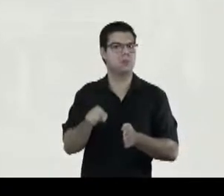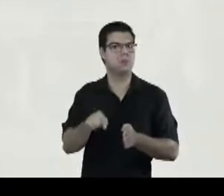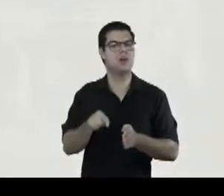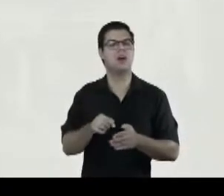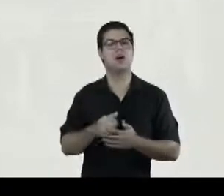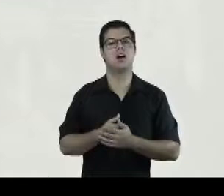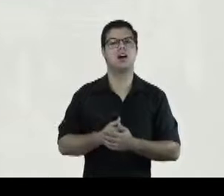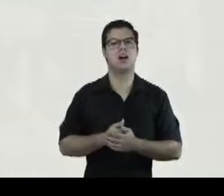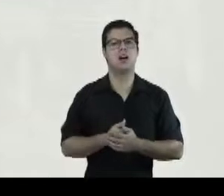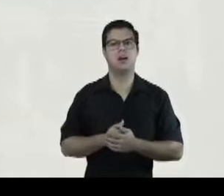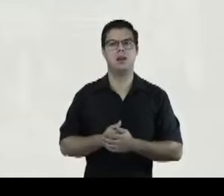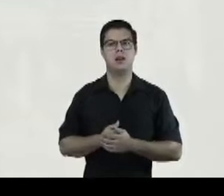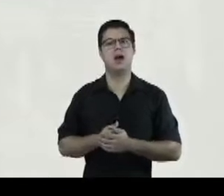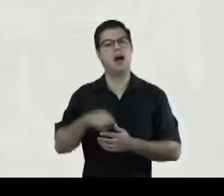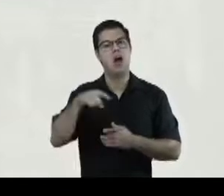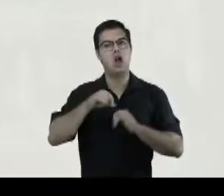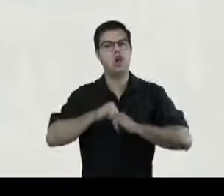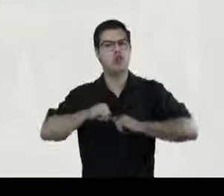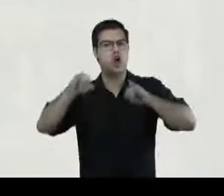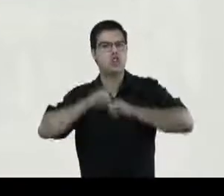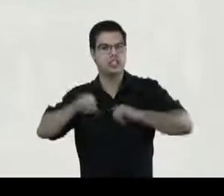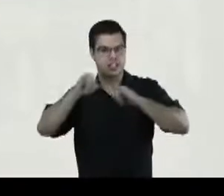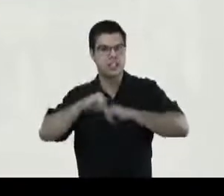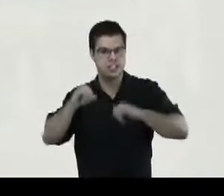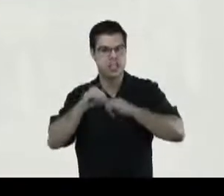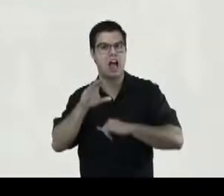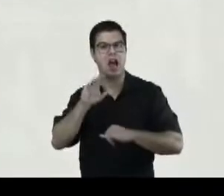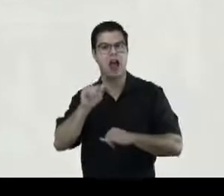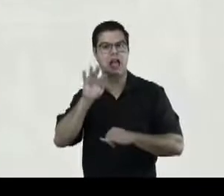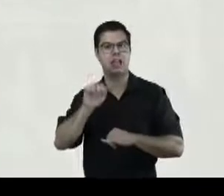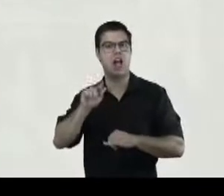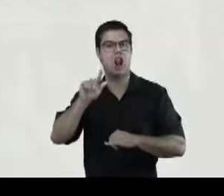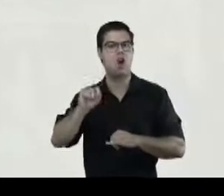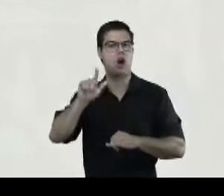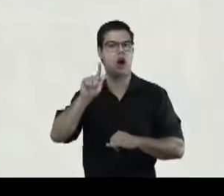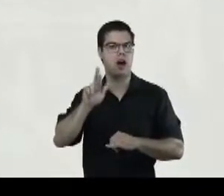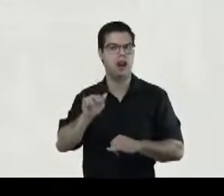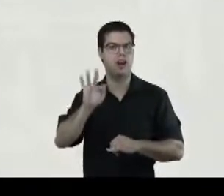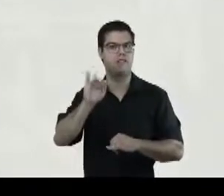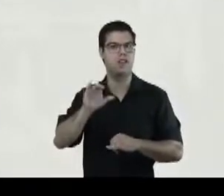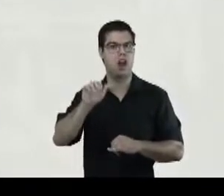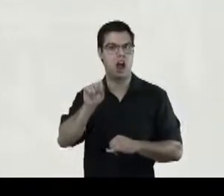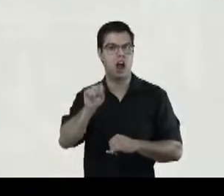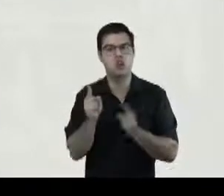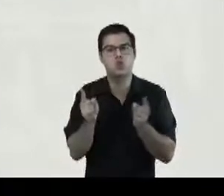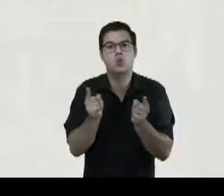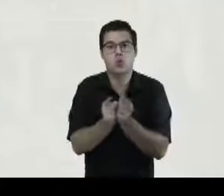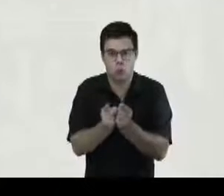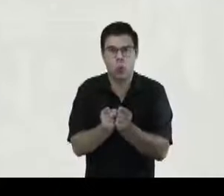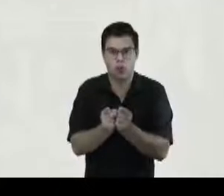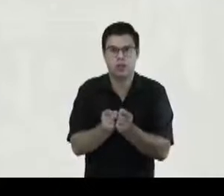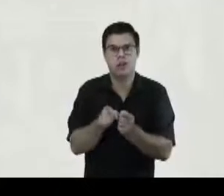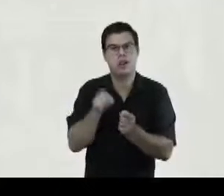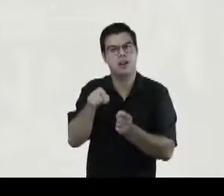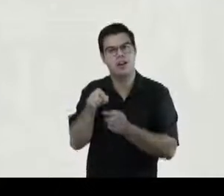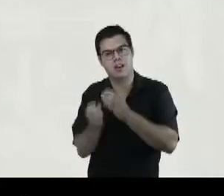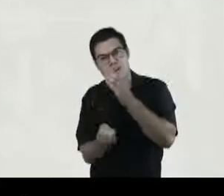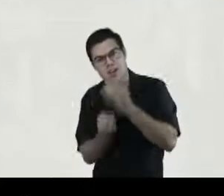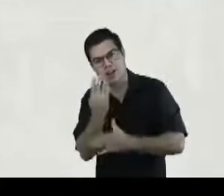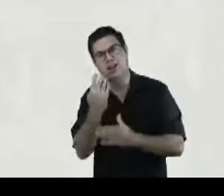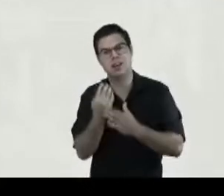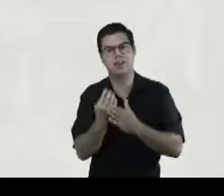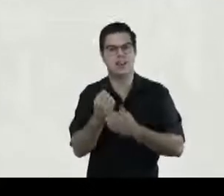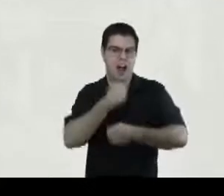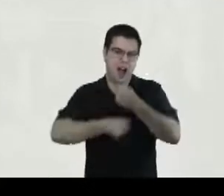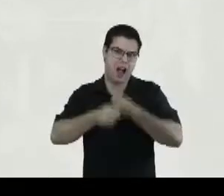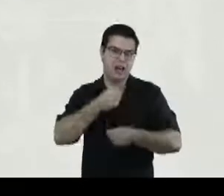catalographiques beaucoup plus courtes, qui ont été lancées par exemple par la British Library dans les années 60, avec l'objectif de